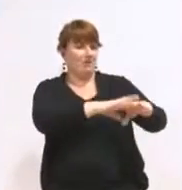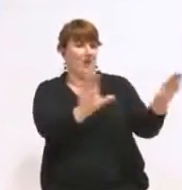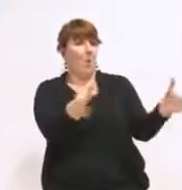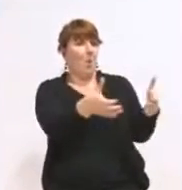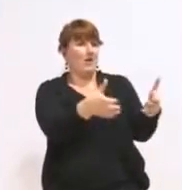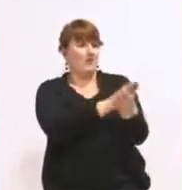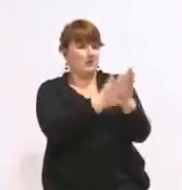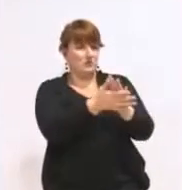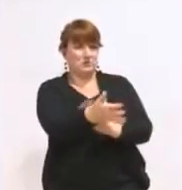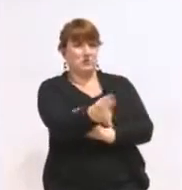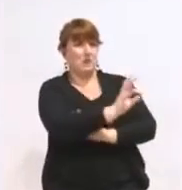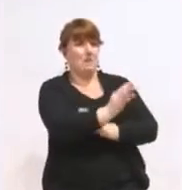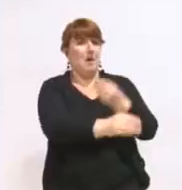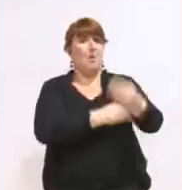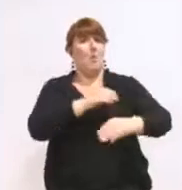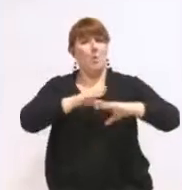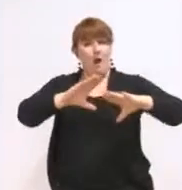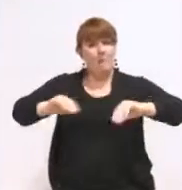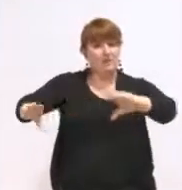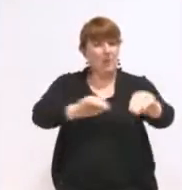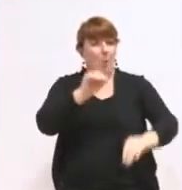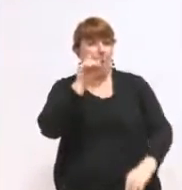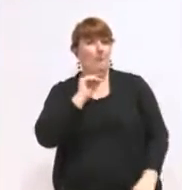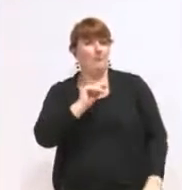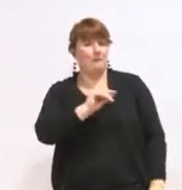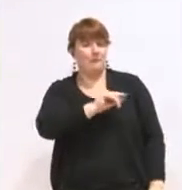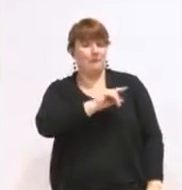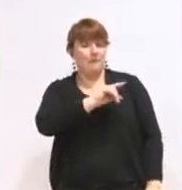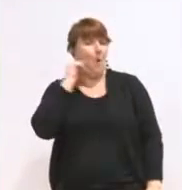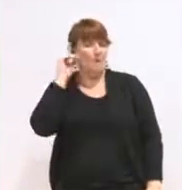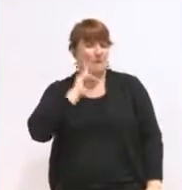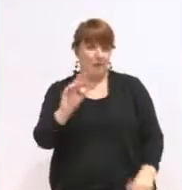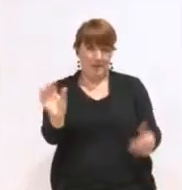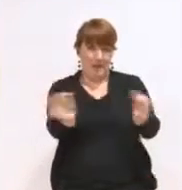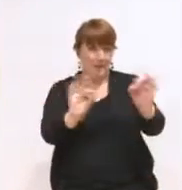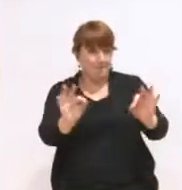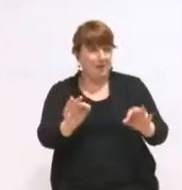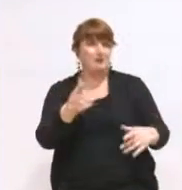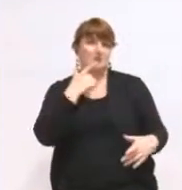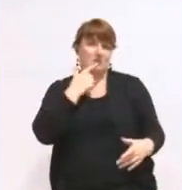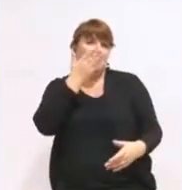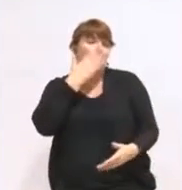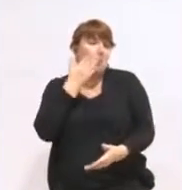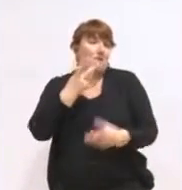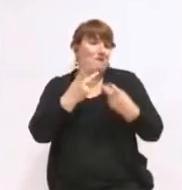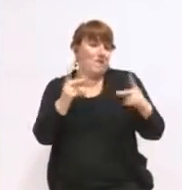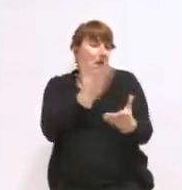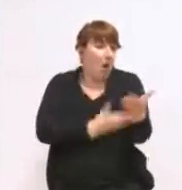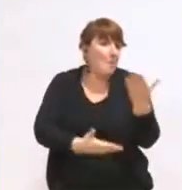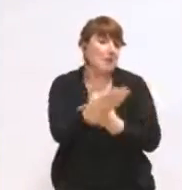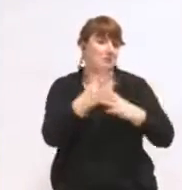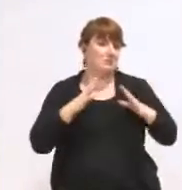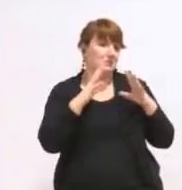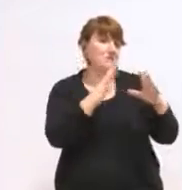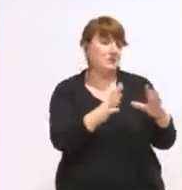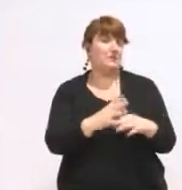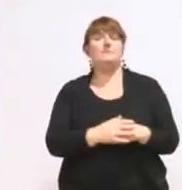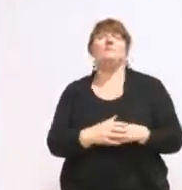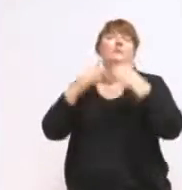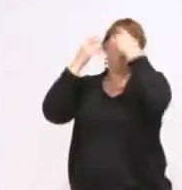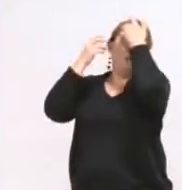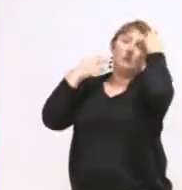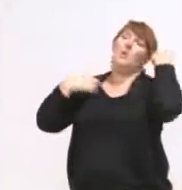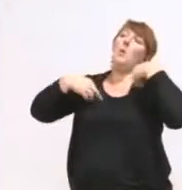ces collectifs d'habitants, d'habitantes qui du coup se mobilisent sur ces questions-là. Sur la nomination des noms de rues